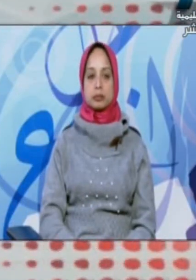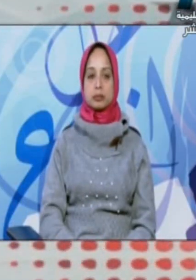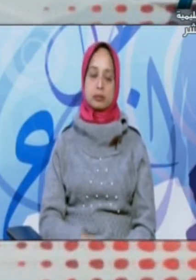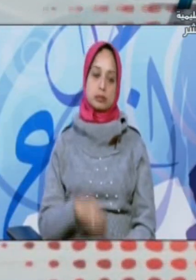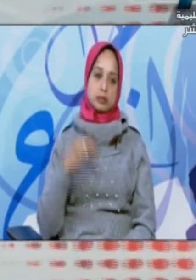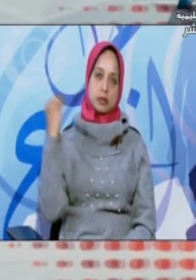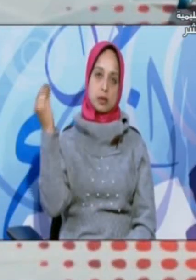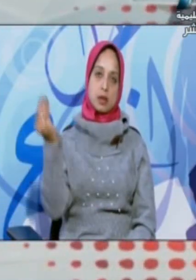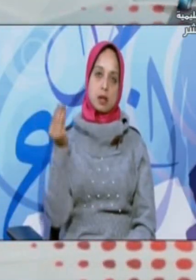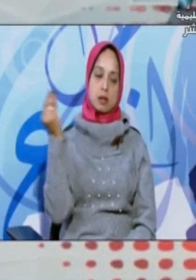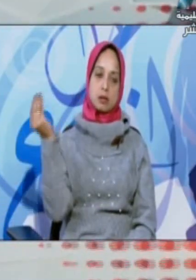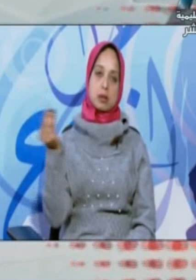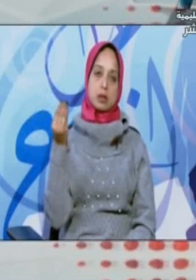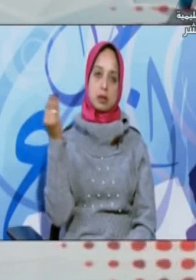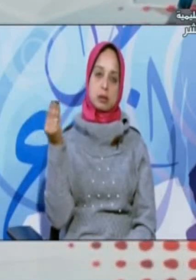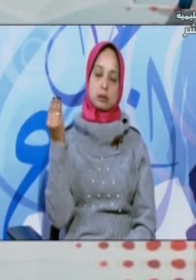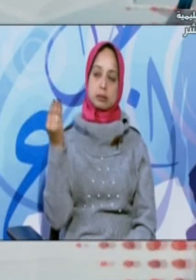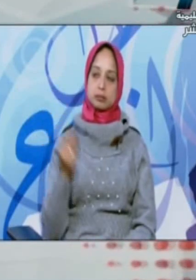الدولية.